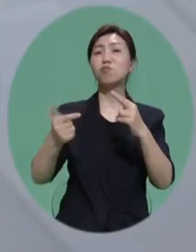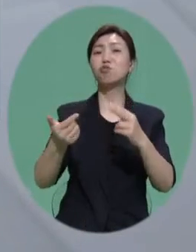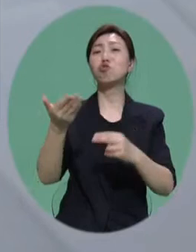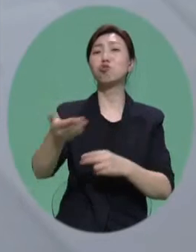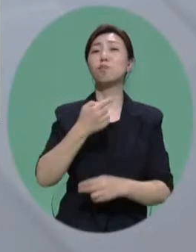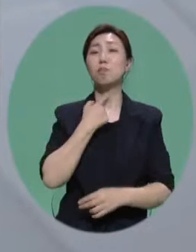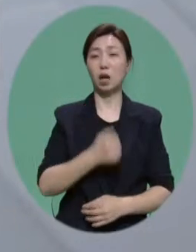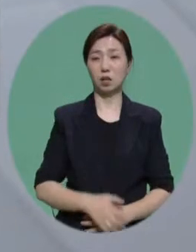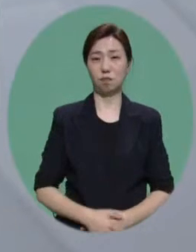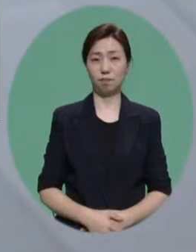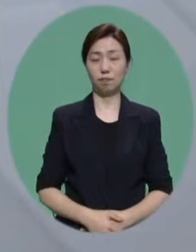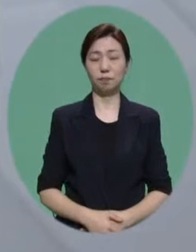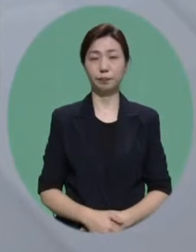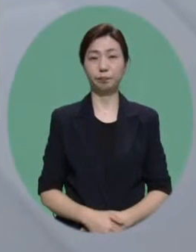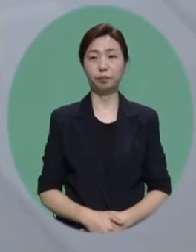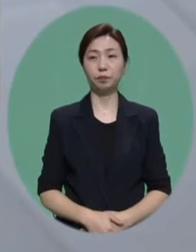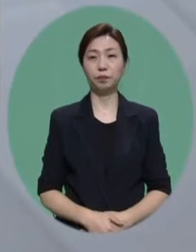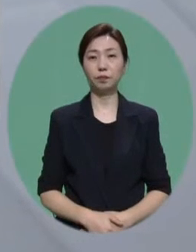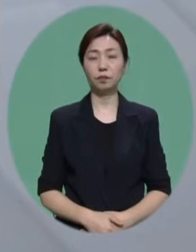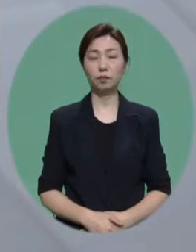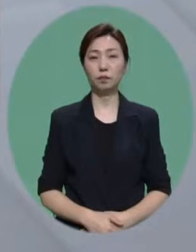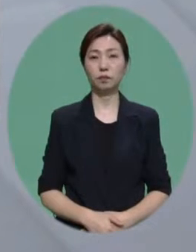일단 어